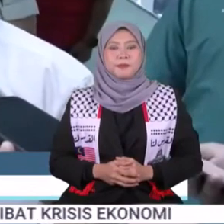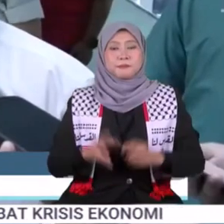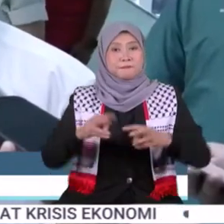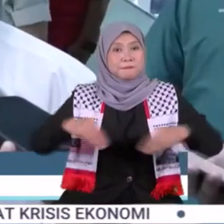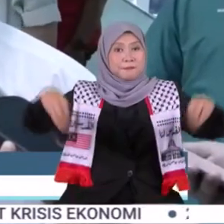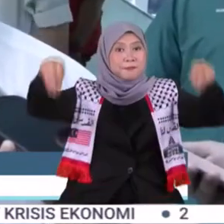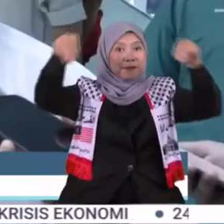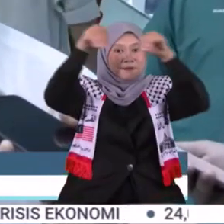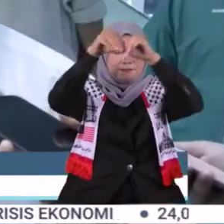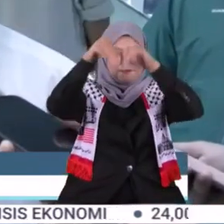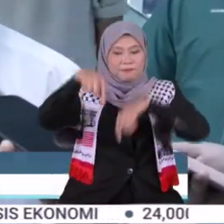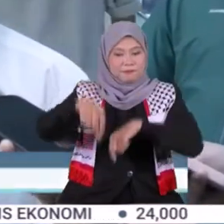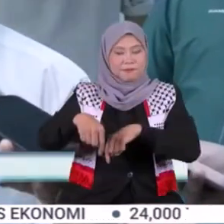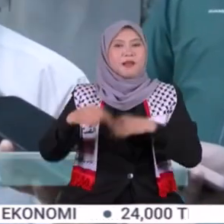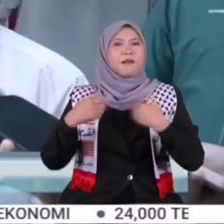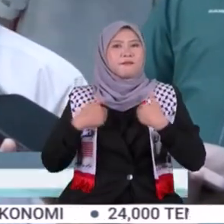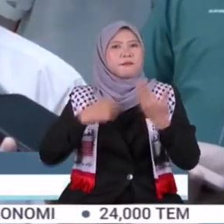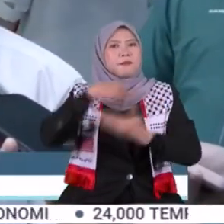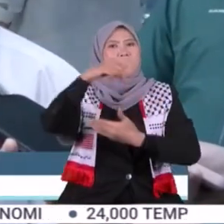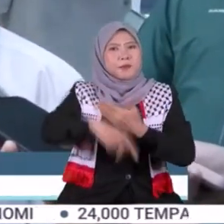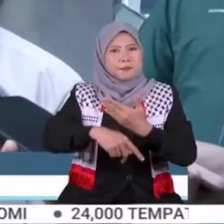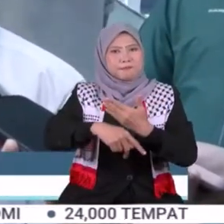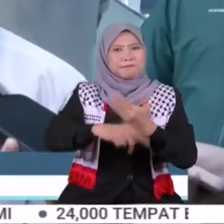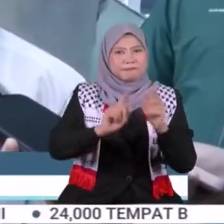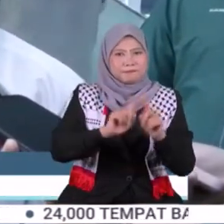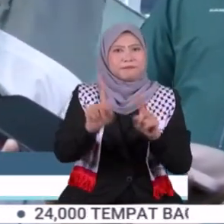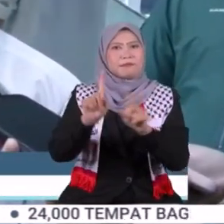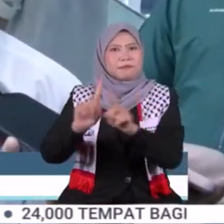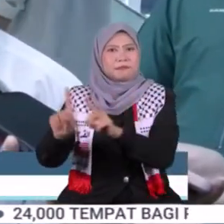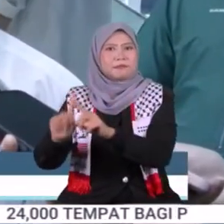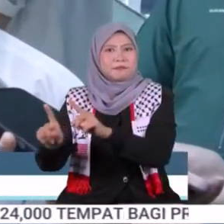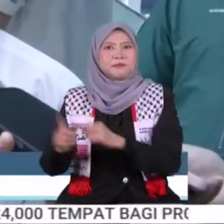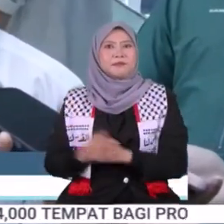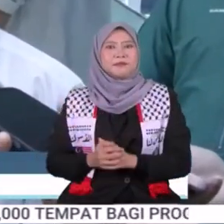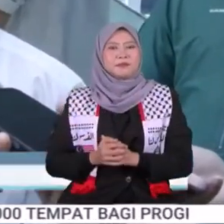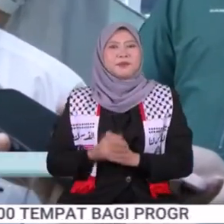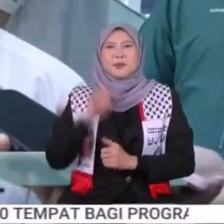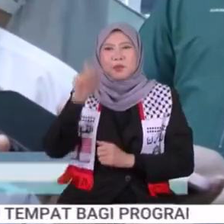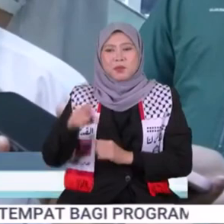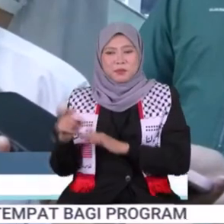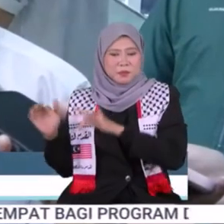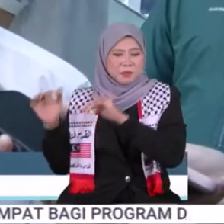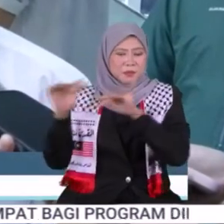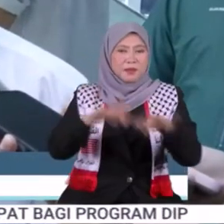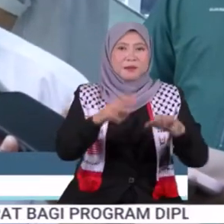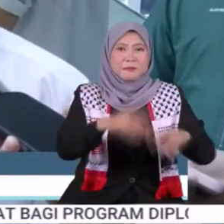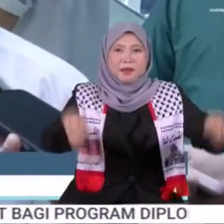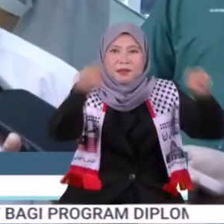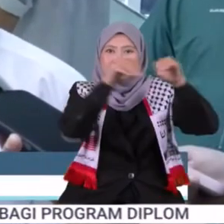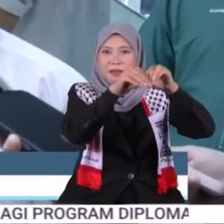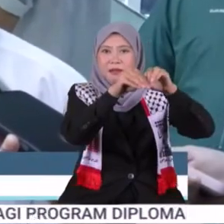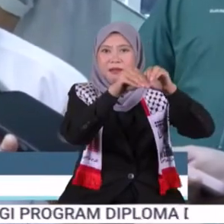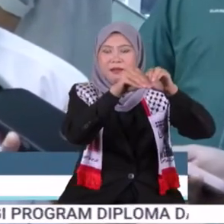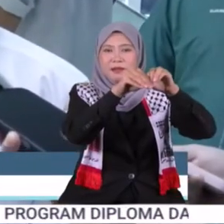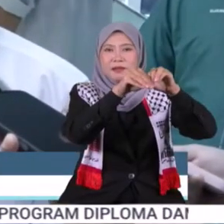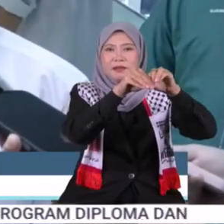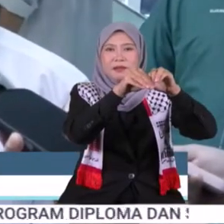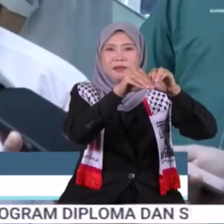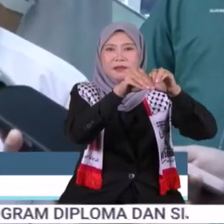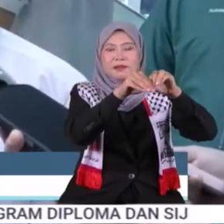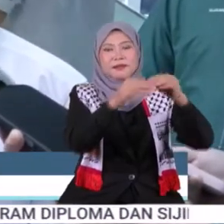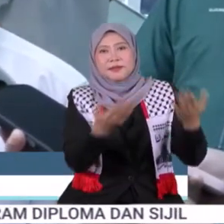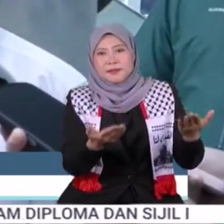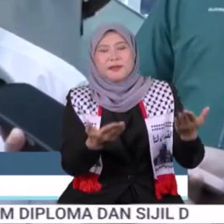Masjid ini kita pelbagaikan. Kita tidak hanya mengharapkan orang datang ke masjid tetapi masjid keluar, dan kita akan